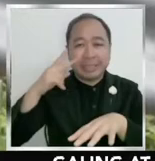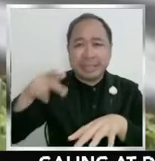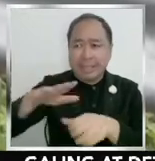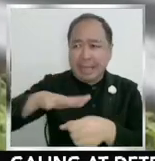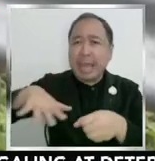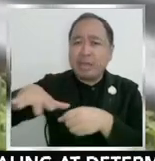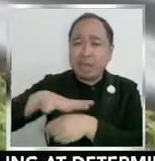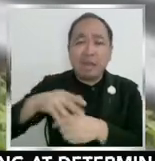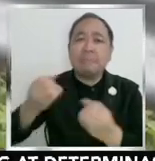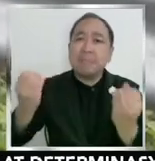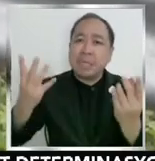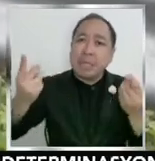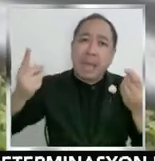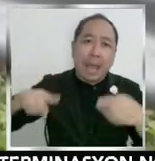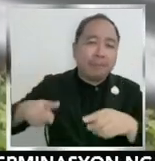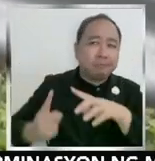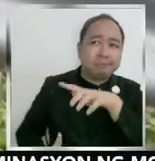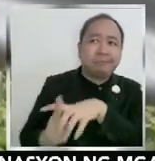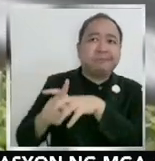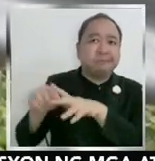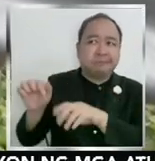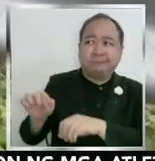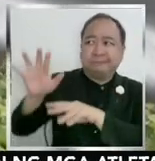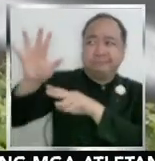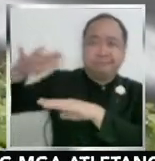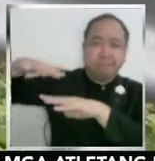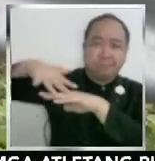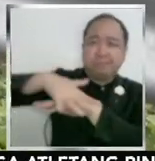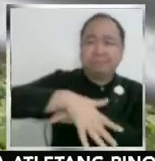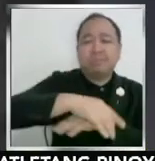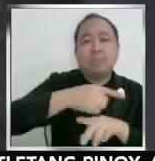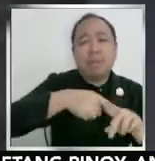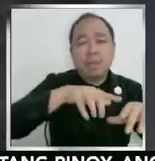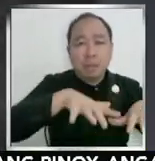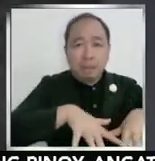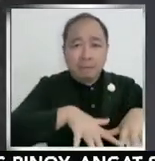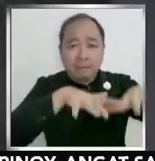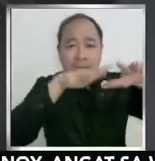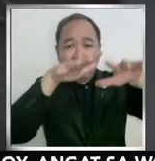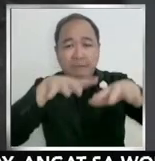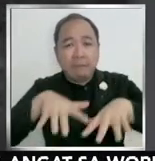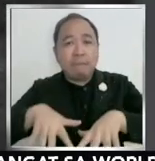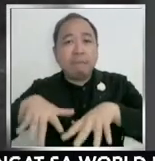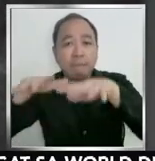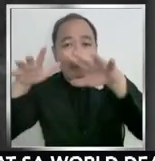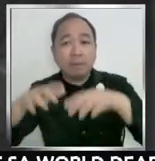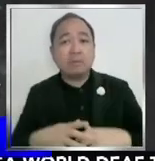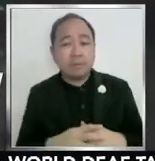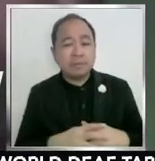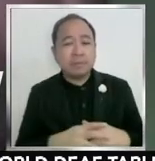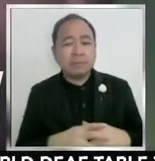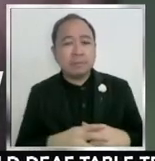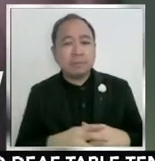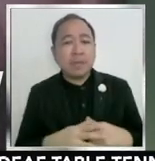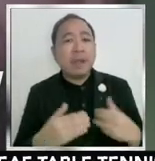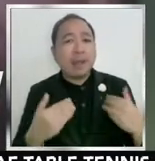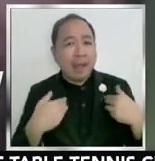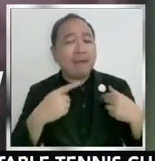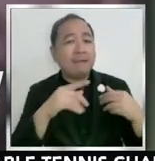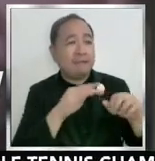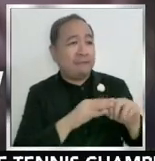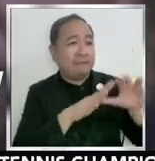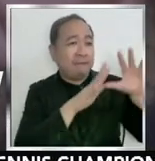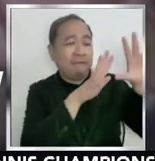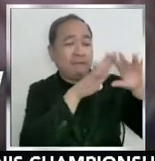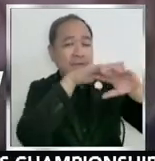baha-baha. So, amping ta o ampo. May naitala ring pagguho ng lupa sa limang sityo sa barangay